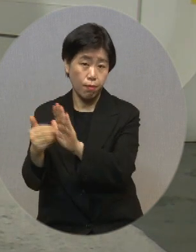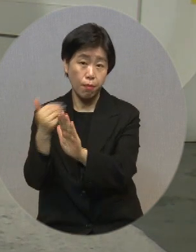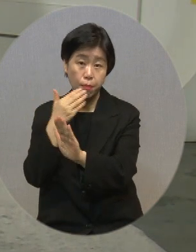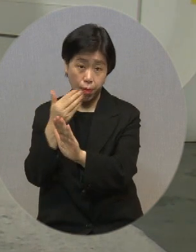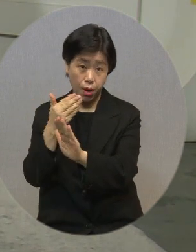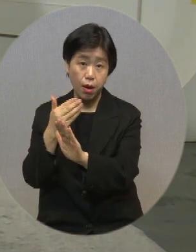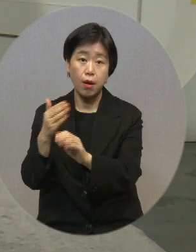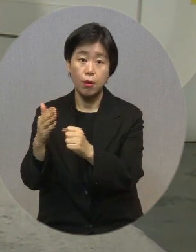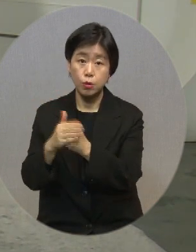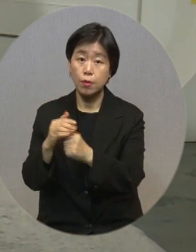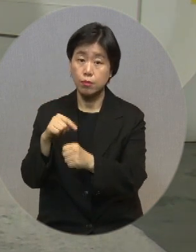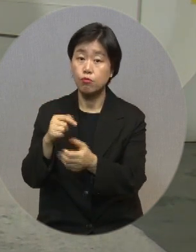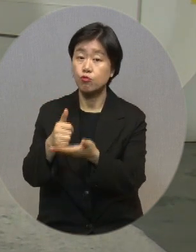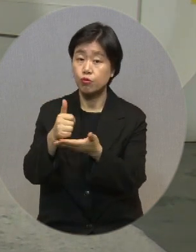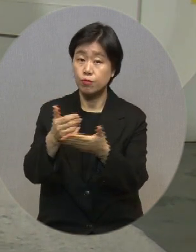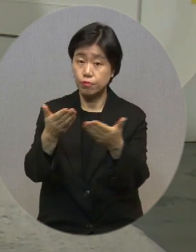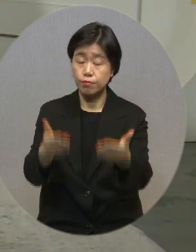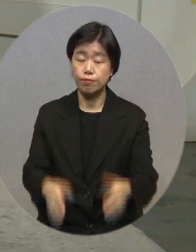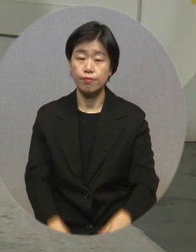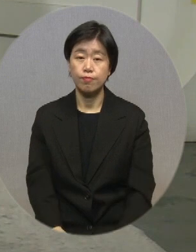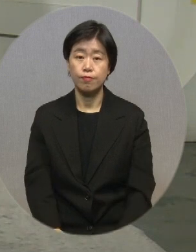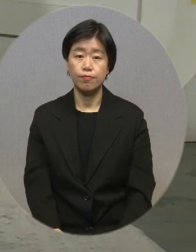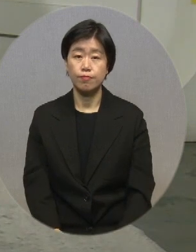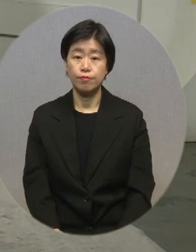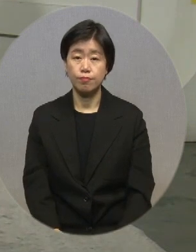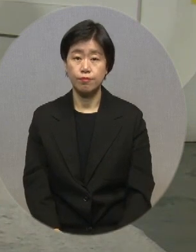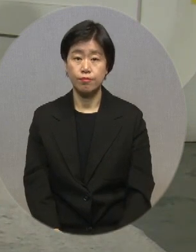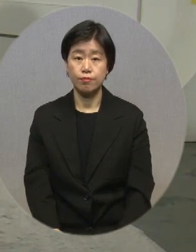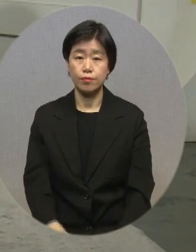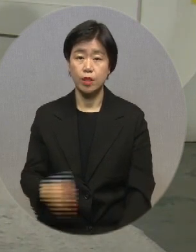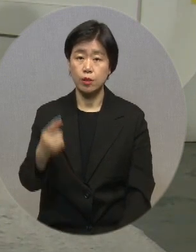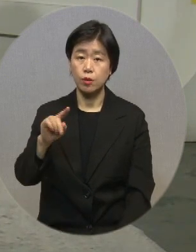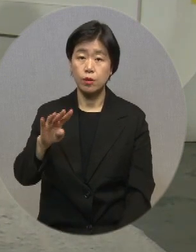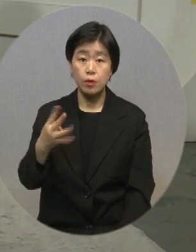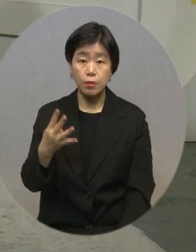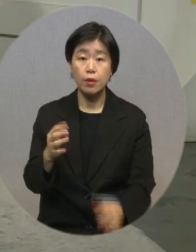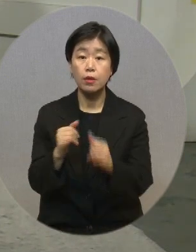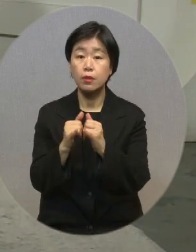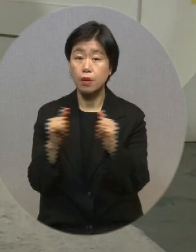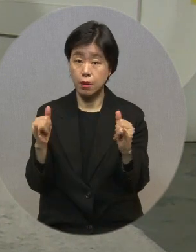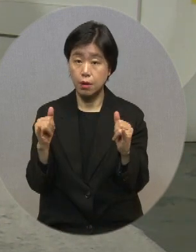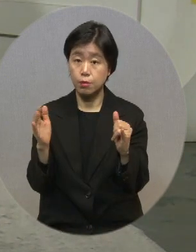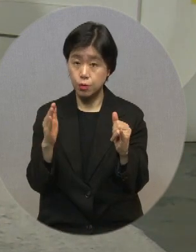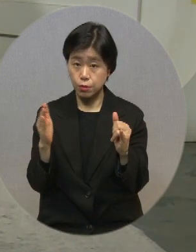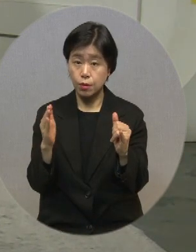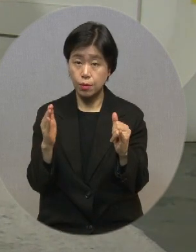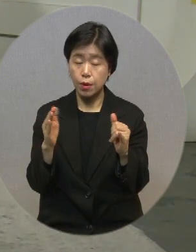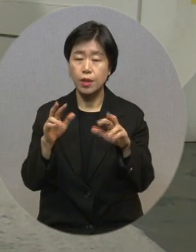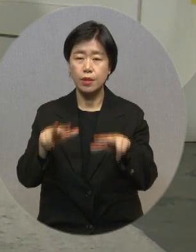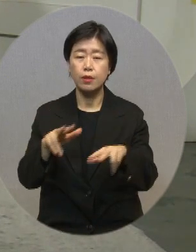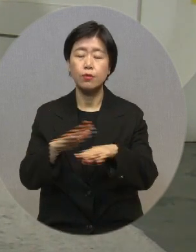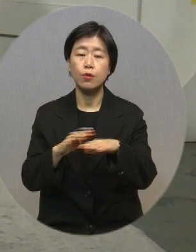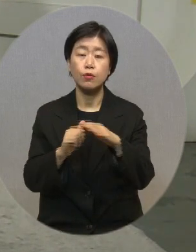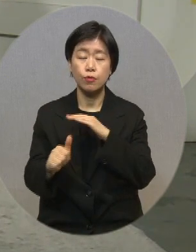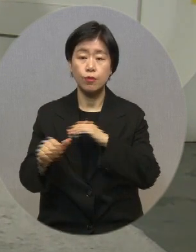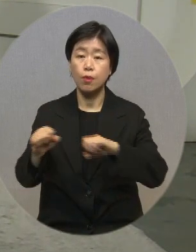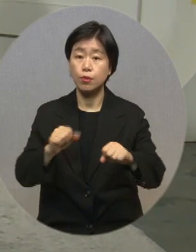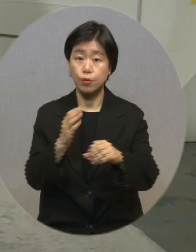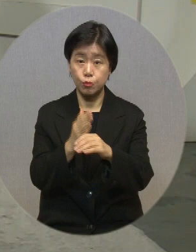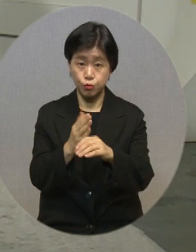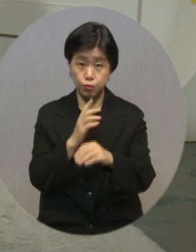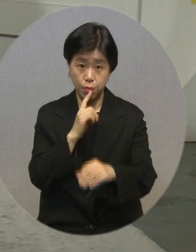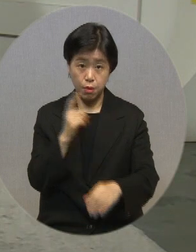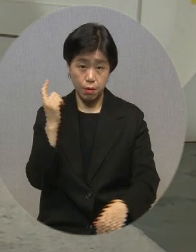권하고 싶어요. 네. 아, 그러세요. 네. 네. 이 1,400명 정도가 네. 그 롬볼 선수가 있다고 합니다.